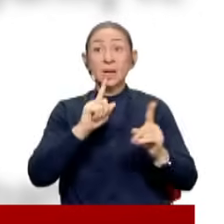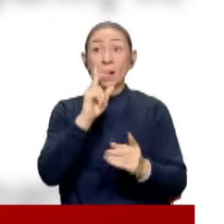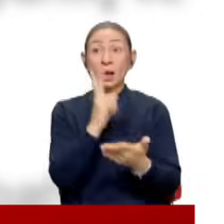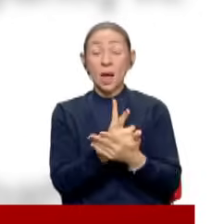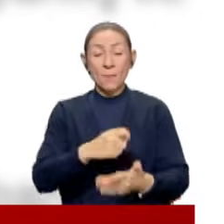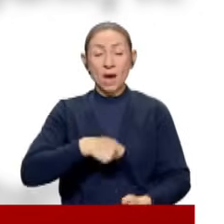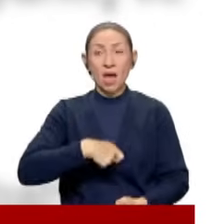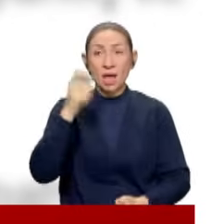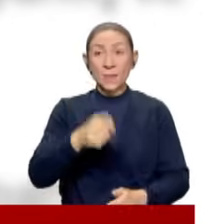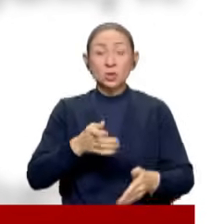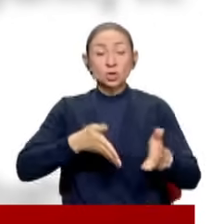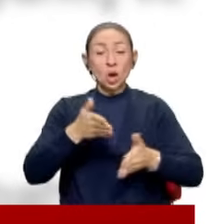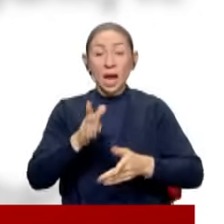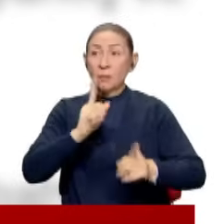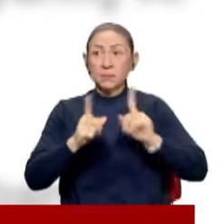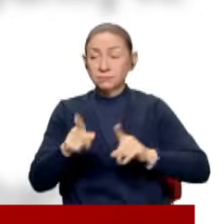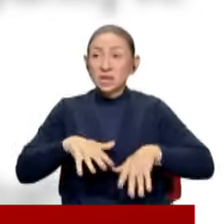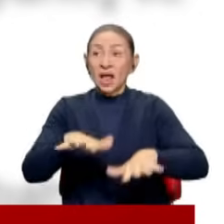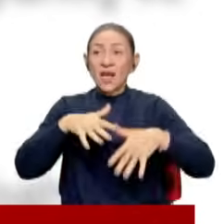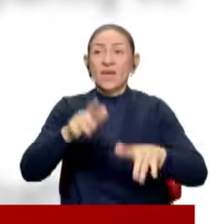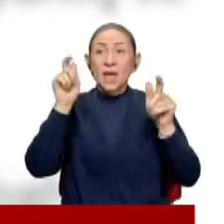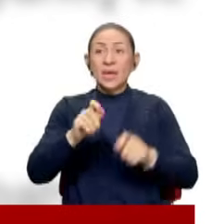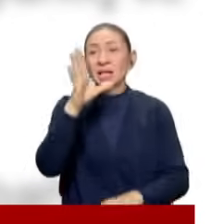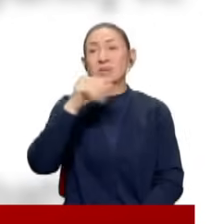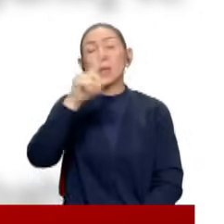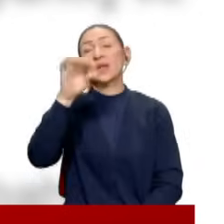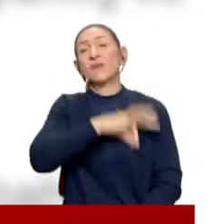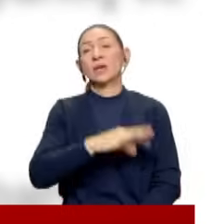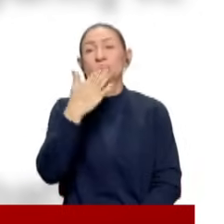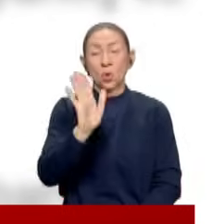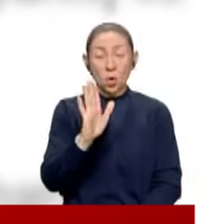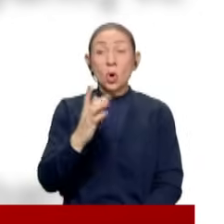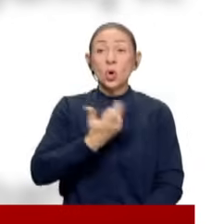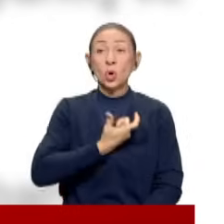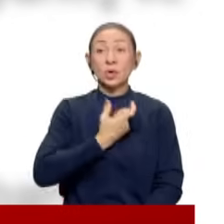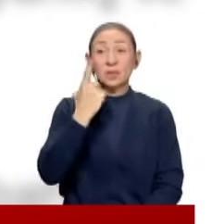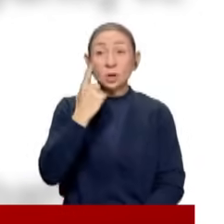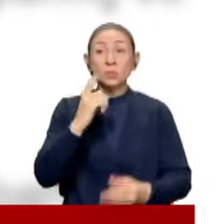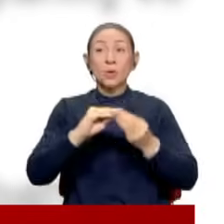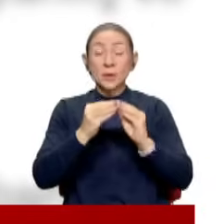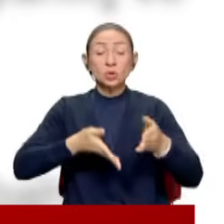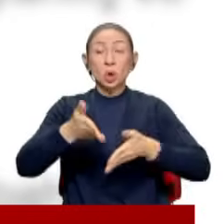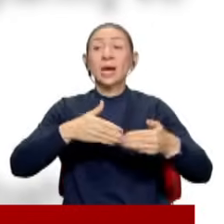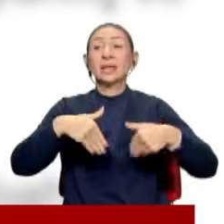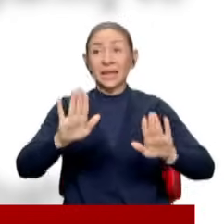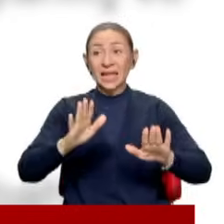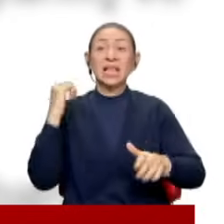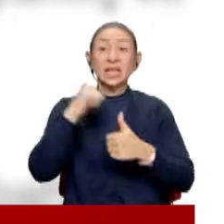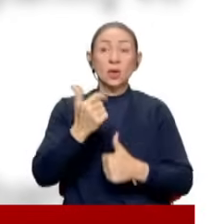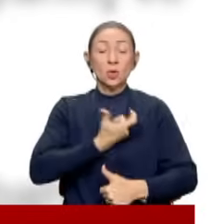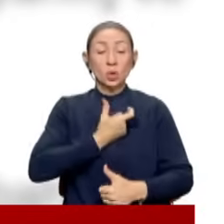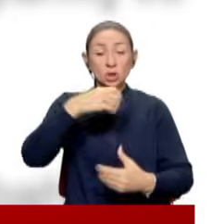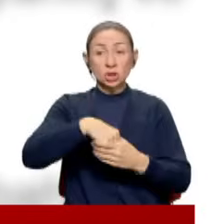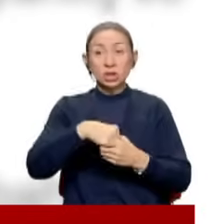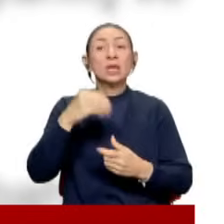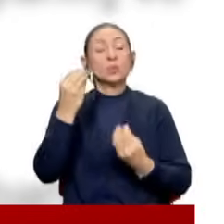kararlarını bahane edk Sokak hareketleri çağs buın kimseye bir yararı yoktur hukuk devletinde sorunlar sokakta değil Yine hukuk